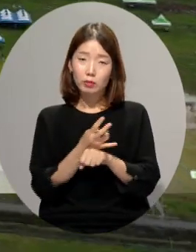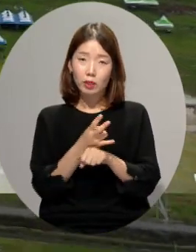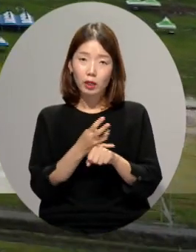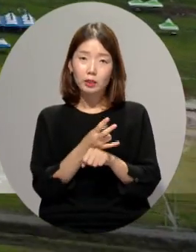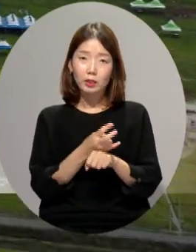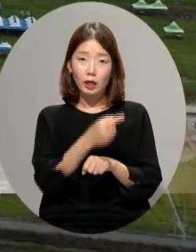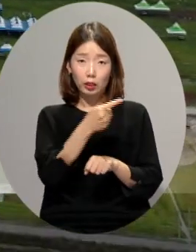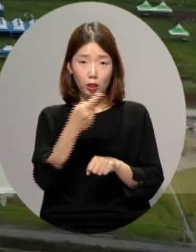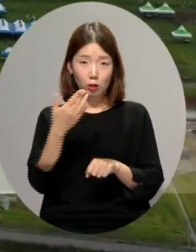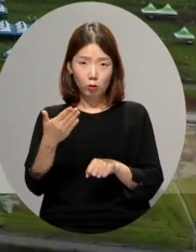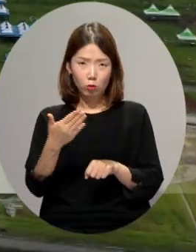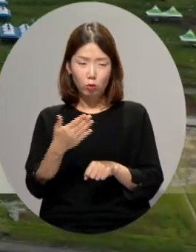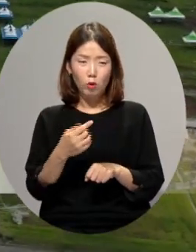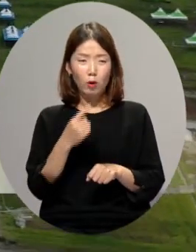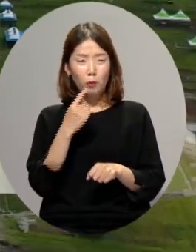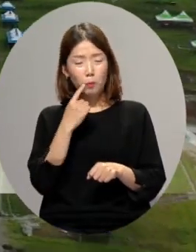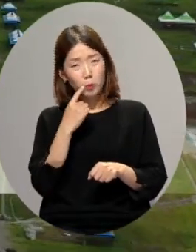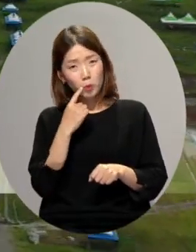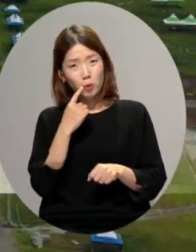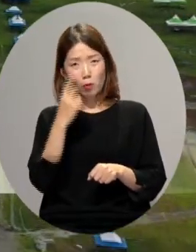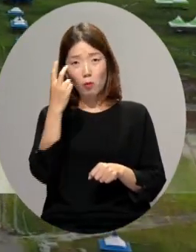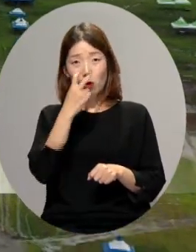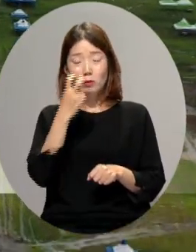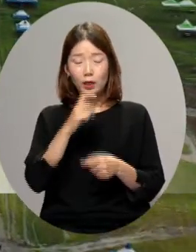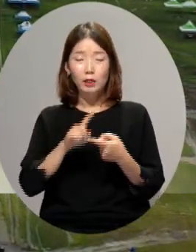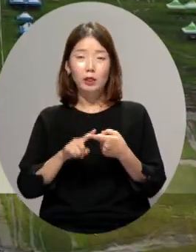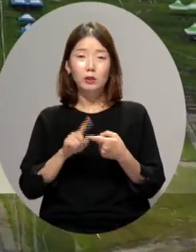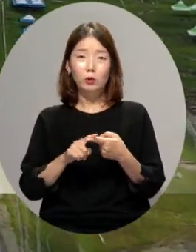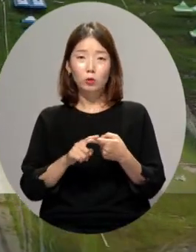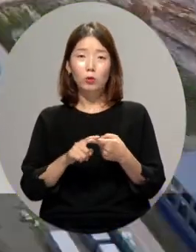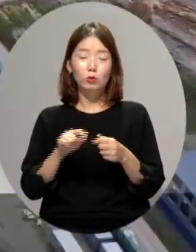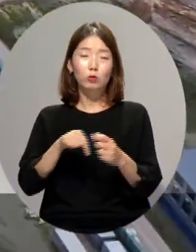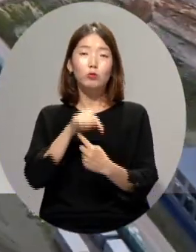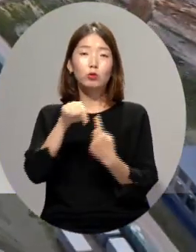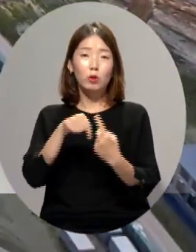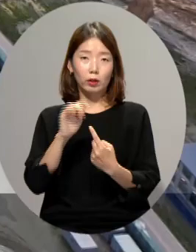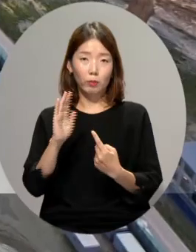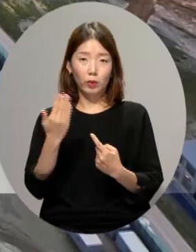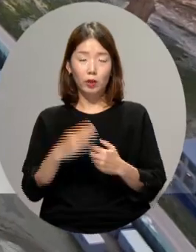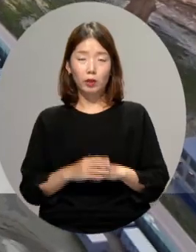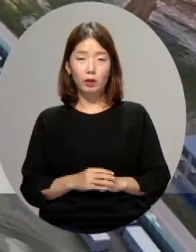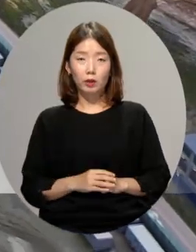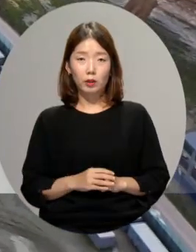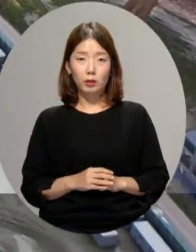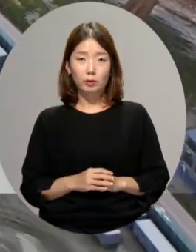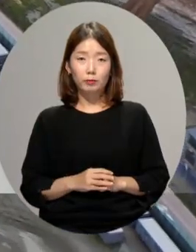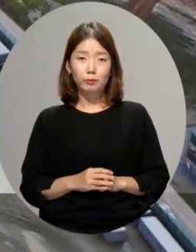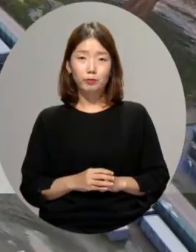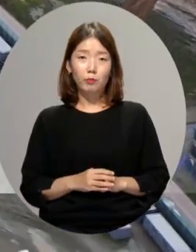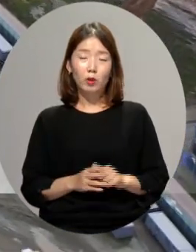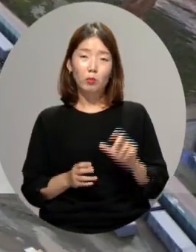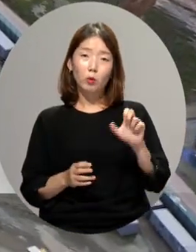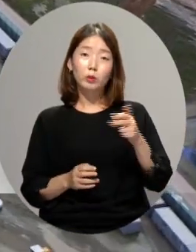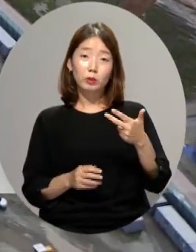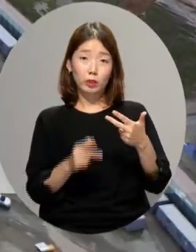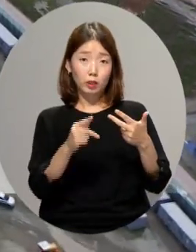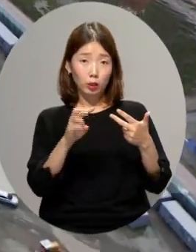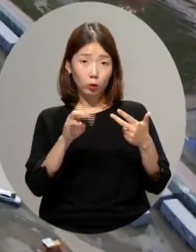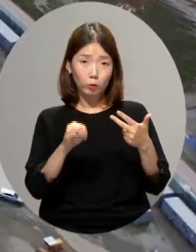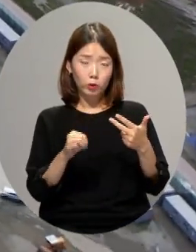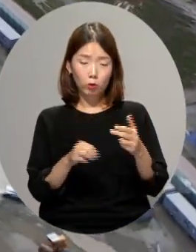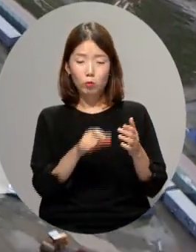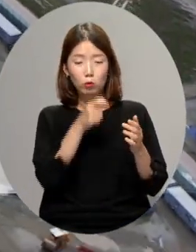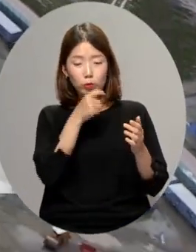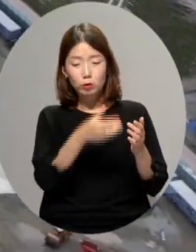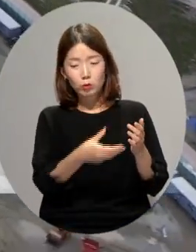잼버리 소방서와 식중독 신속 검사 차량도 운영을 개시한다고 밝혔습니다 상하수도 57km 임시